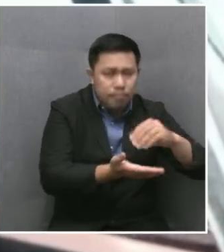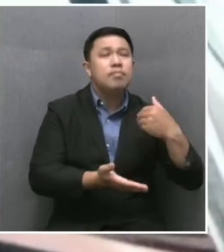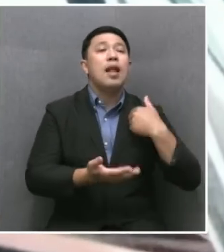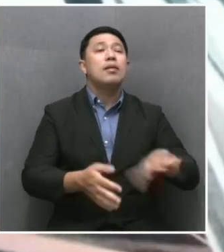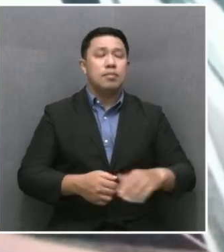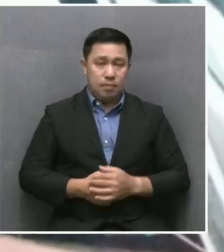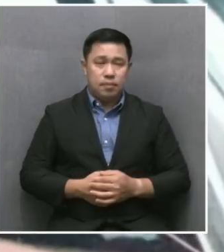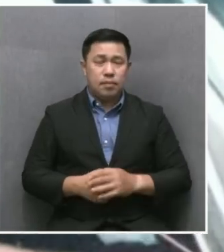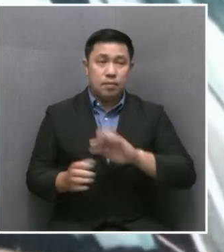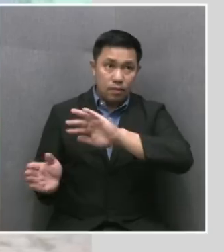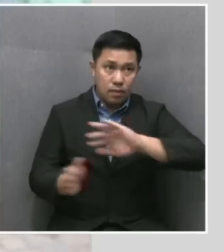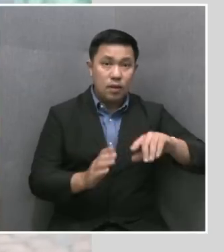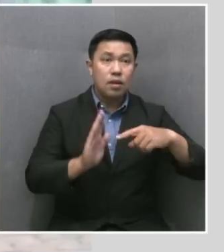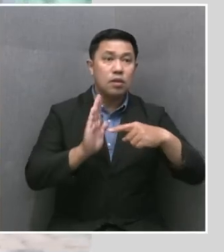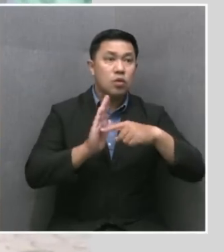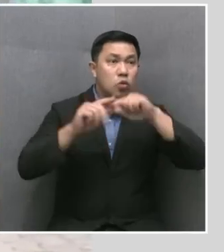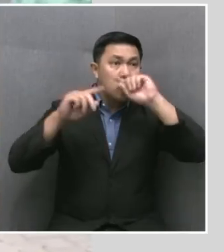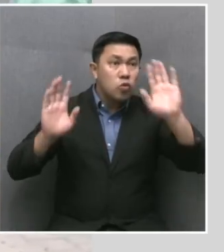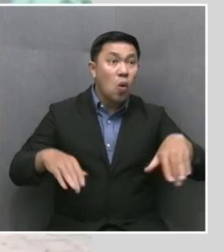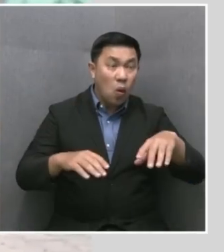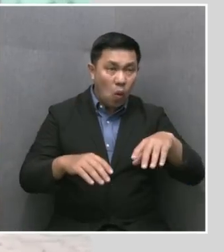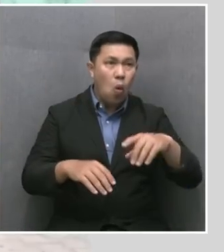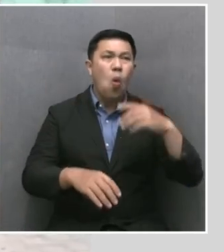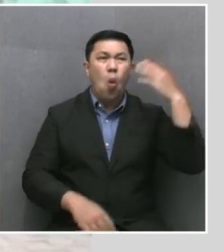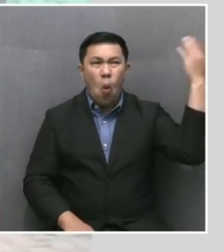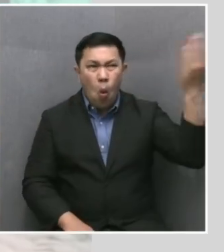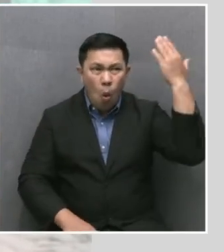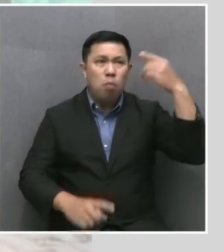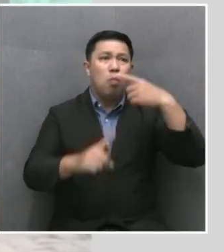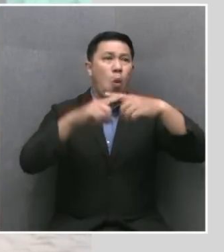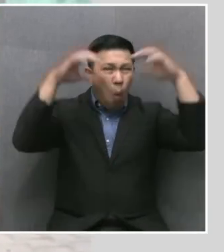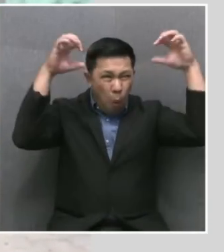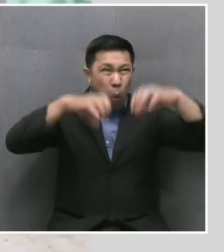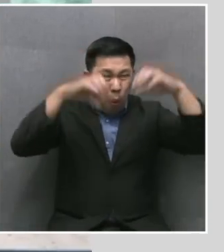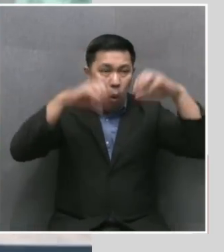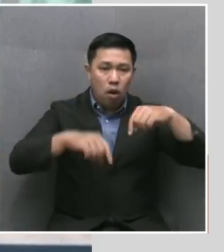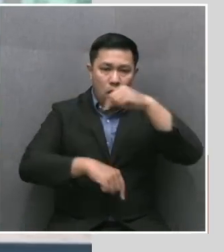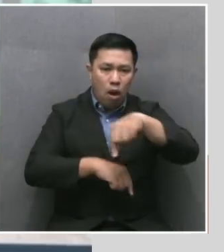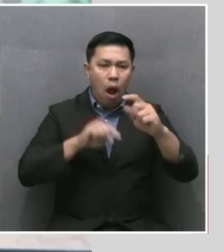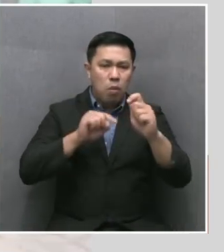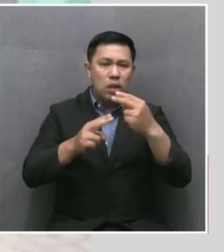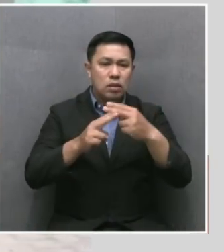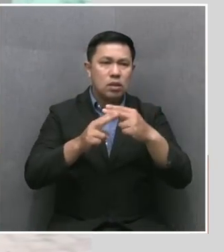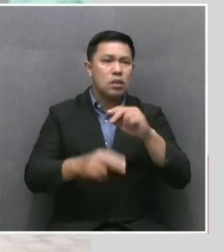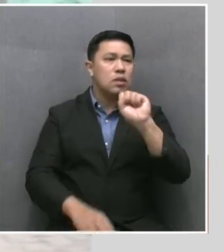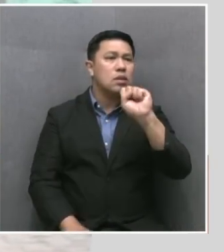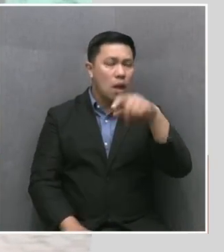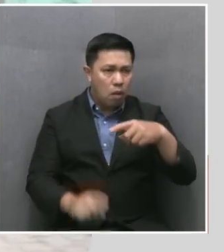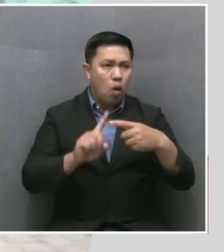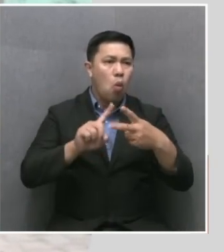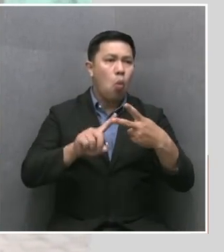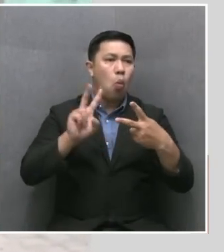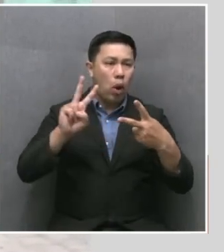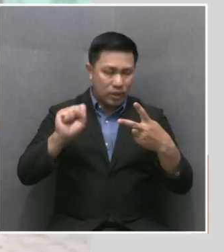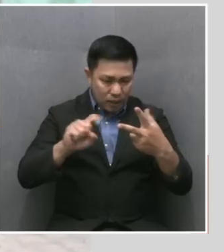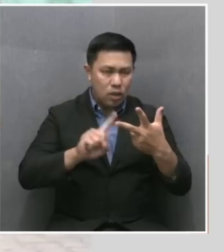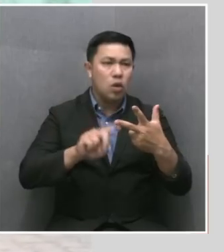ที่จังหวัดชัยนาทเกิดพายุฝนลมกระชงแรงหลายพื้นที่ทั้งอำเภอสัพยาวัดสิงหหนองมะโมงและอำเภอเมือง